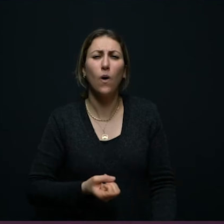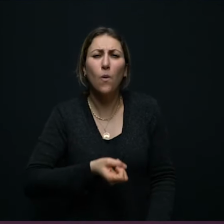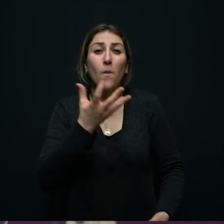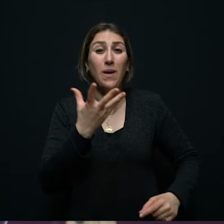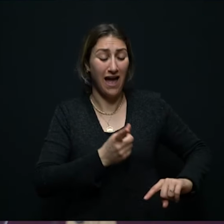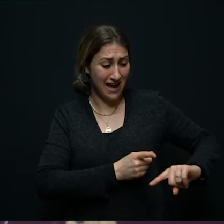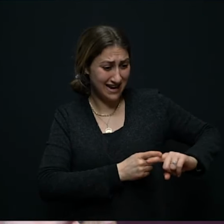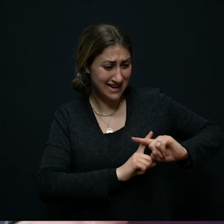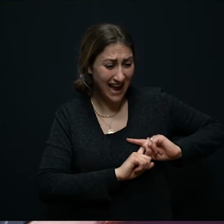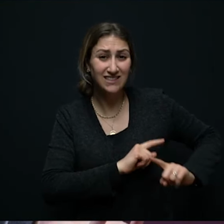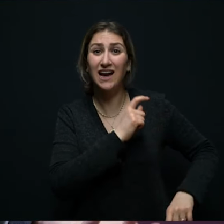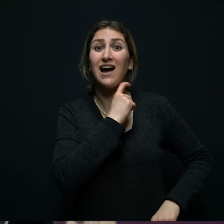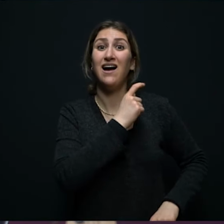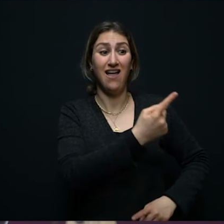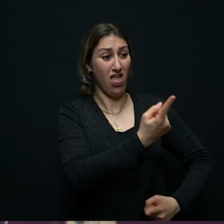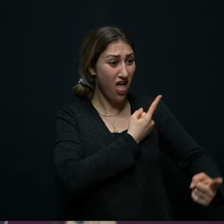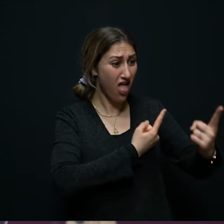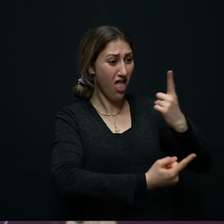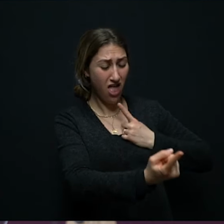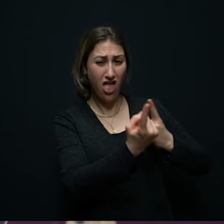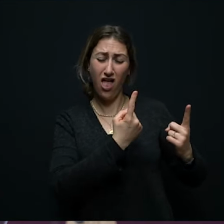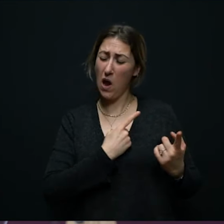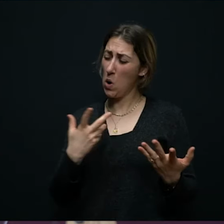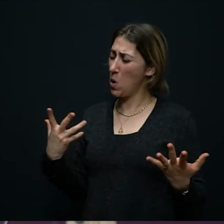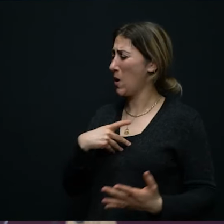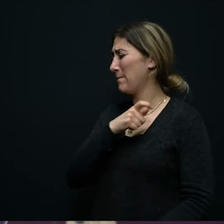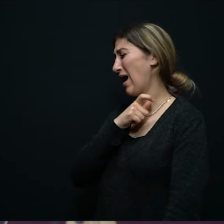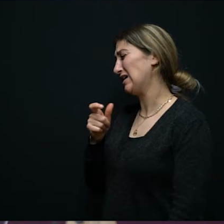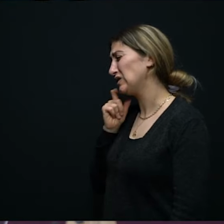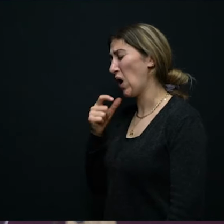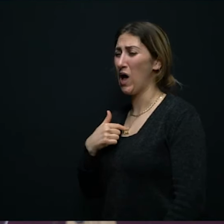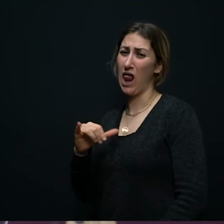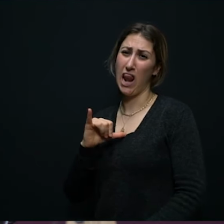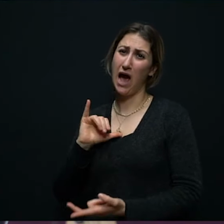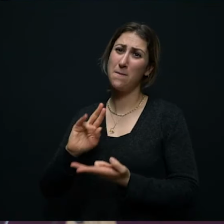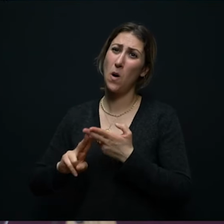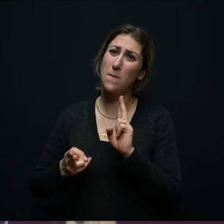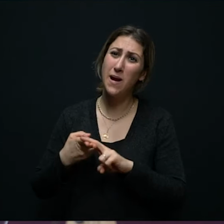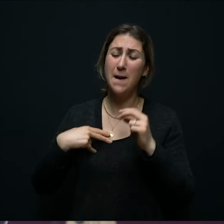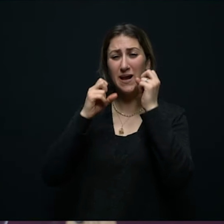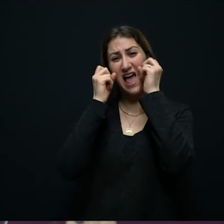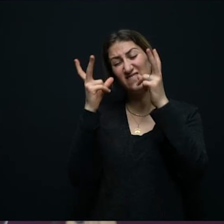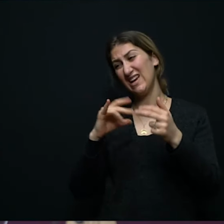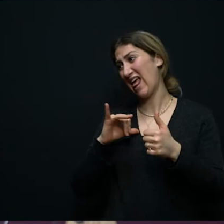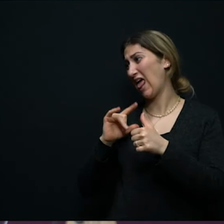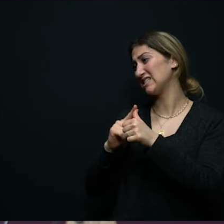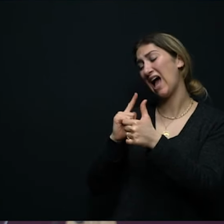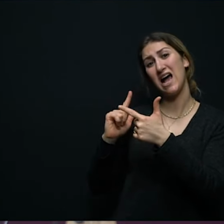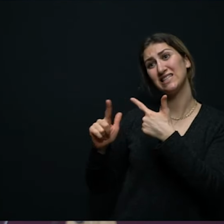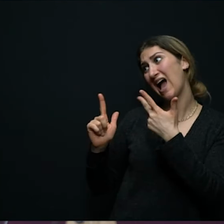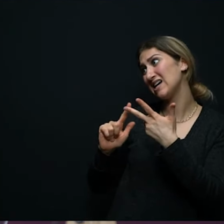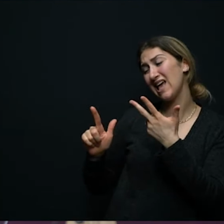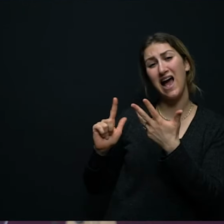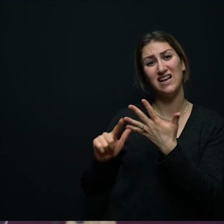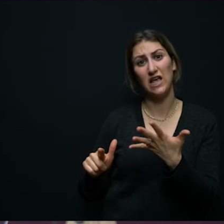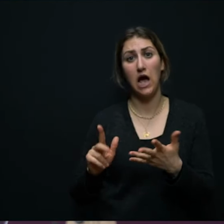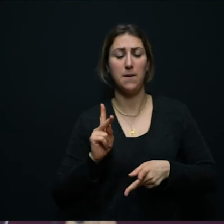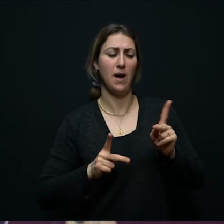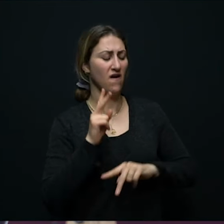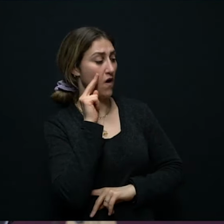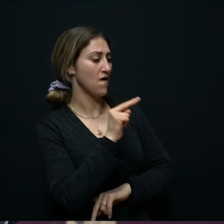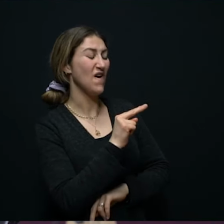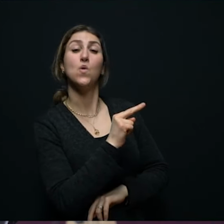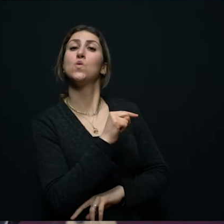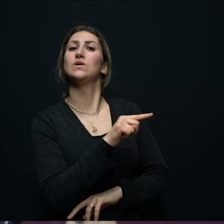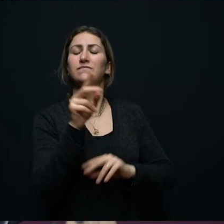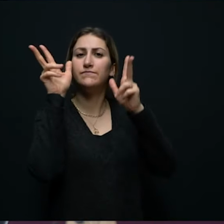vie et à ceux ci il ya cela alors dans un certain nombre de cas on va dire c'est vraiment une attaque du diable